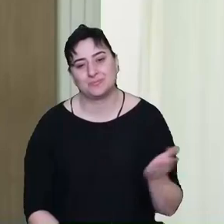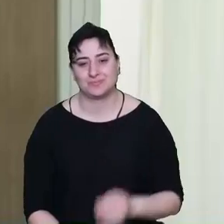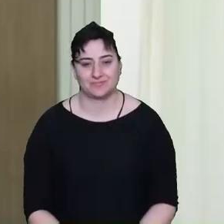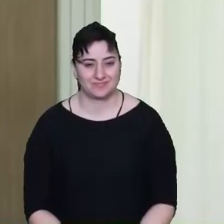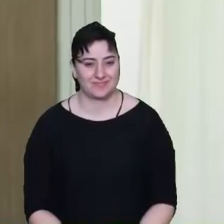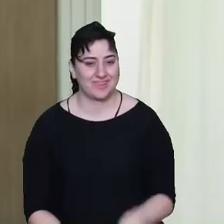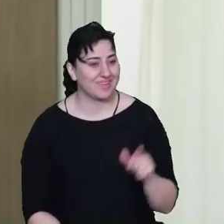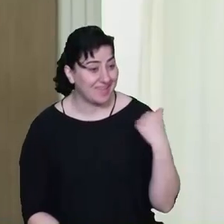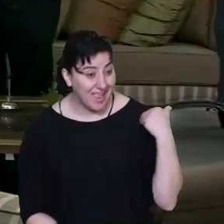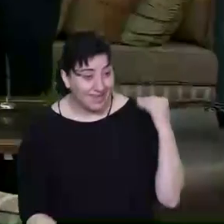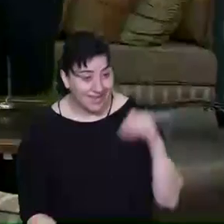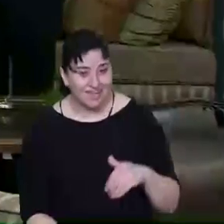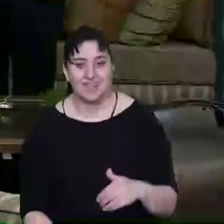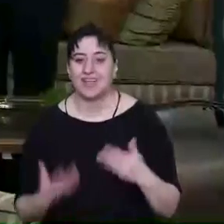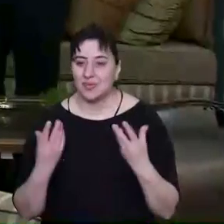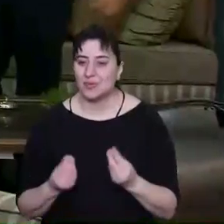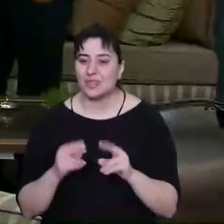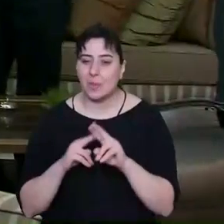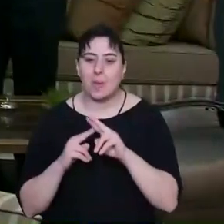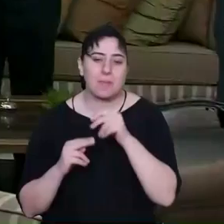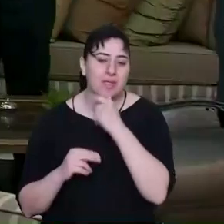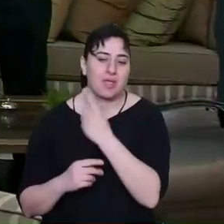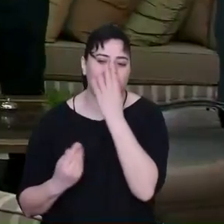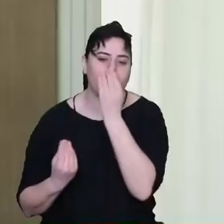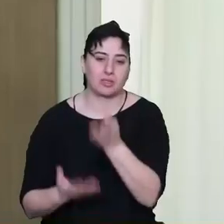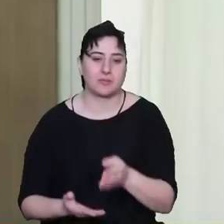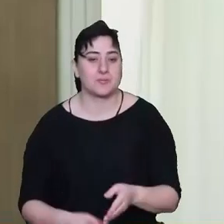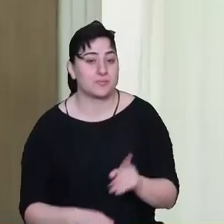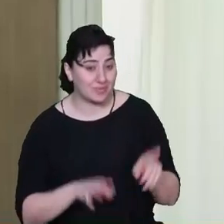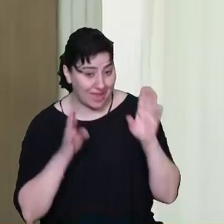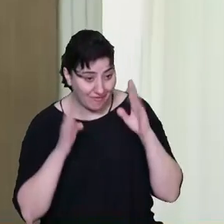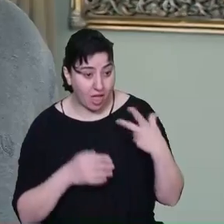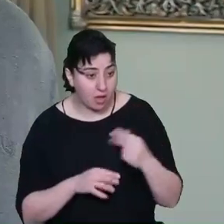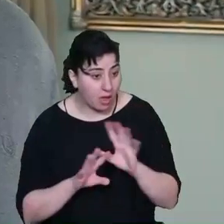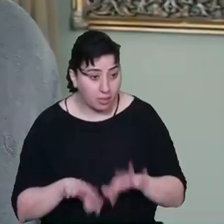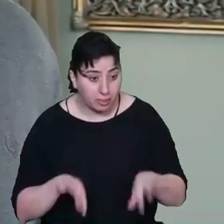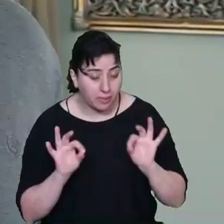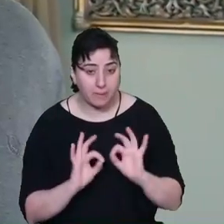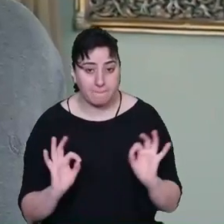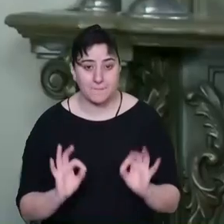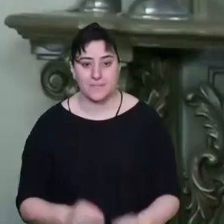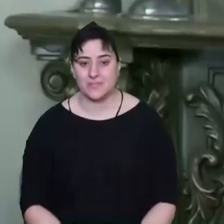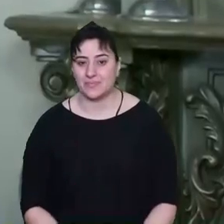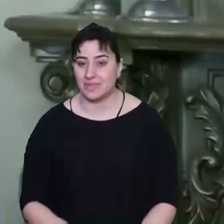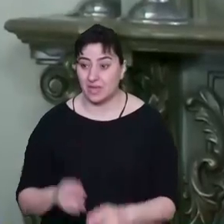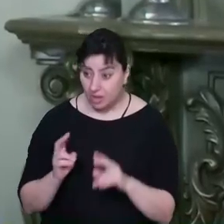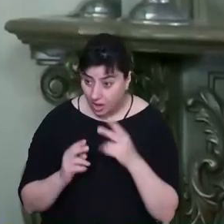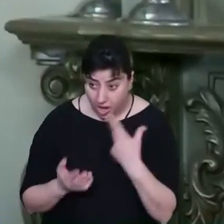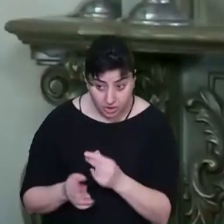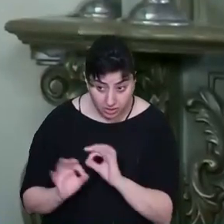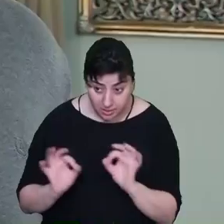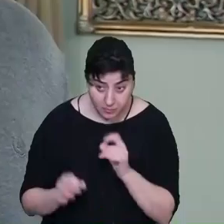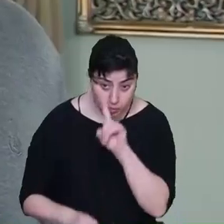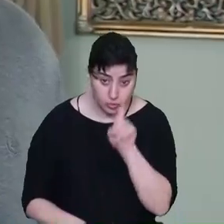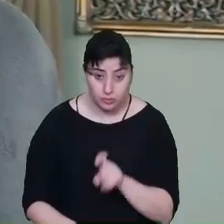beceremedi. Yeni mi geldi bu? Evet, Kemal diye hediye geldi Başak Hanım. Hayvanın aşıları tam mı? Kanka, aşıların tam